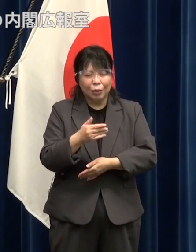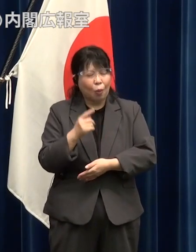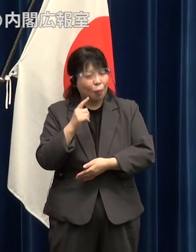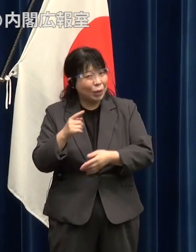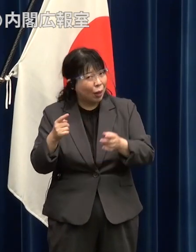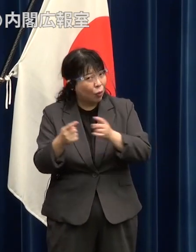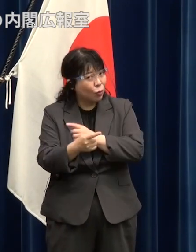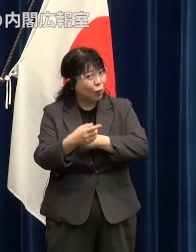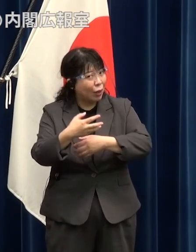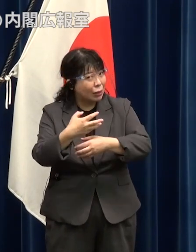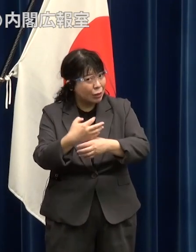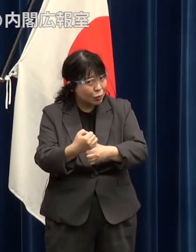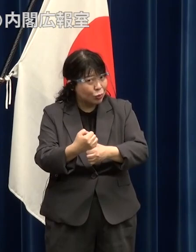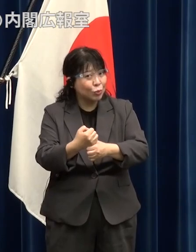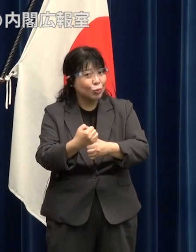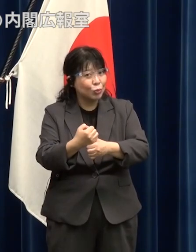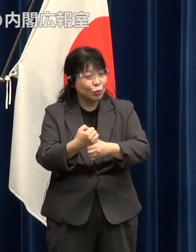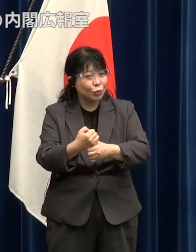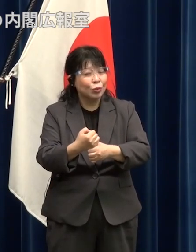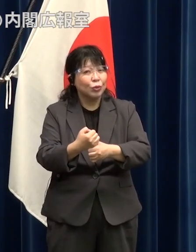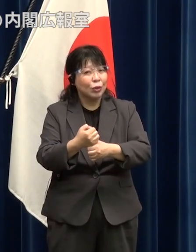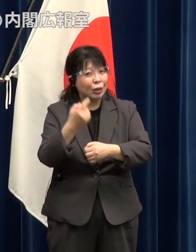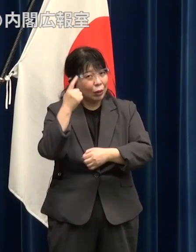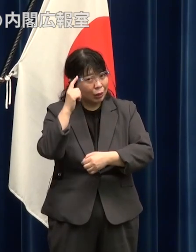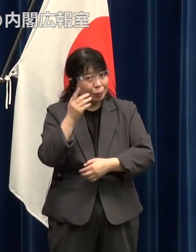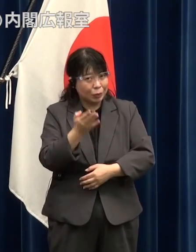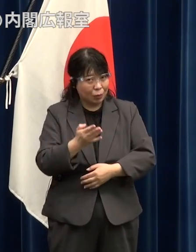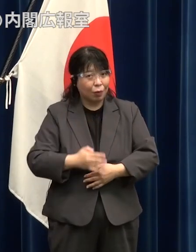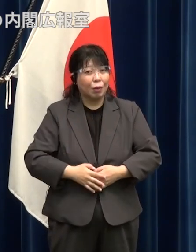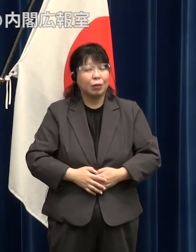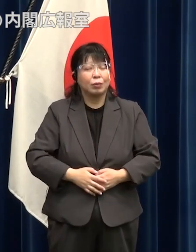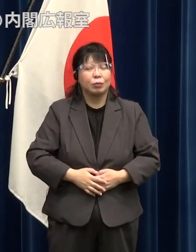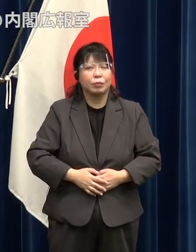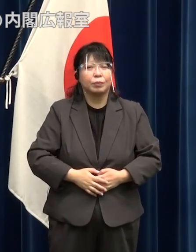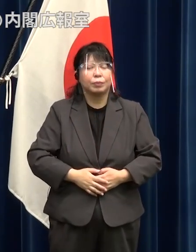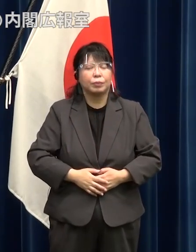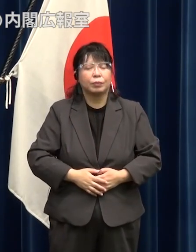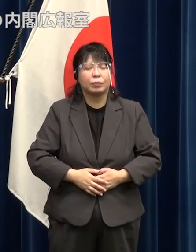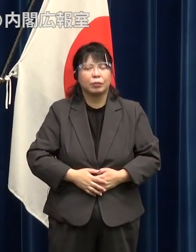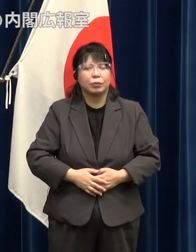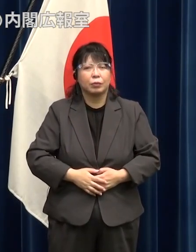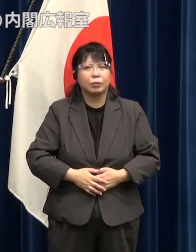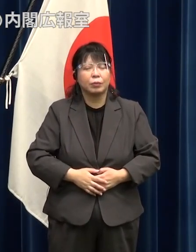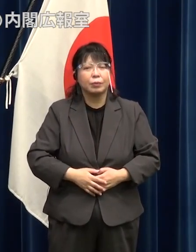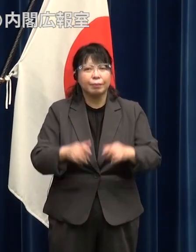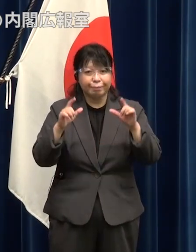状況になればそれが可能になるというふうにお考えでしょうか。 はい、